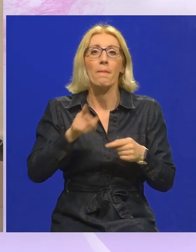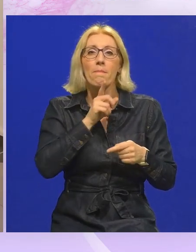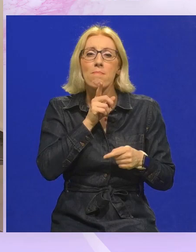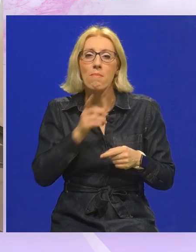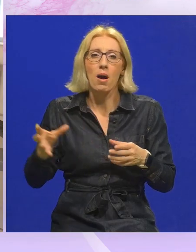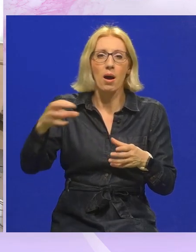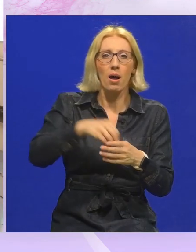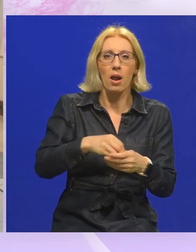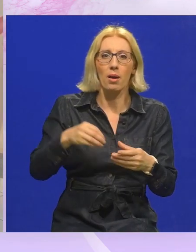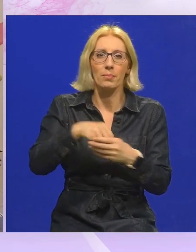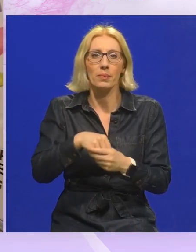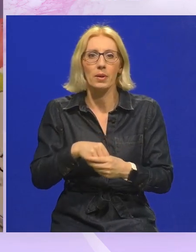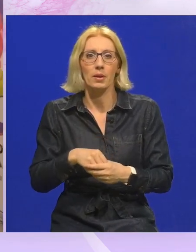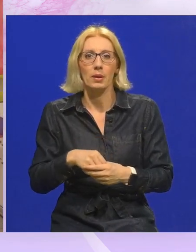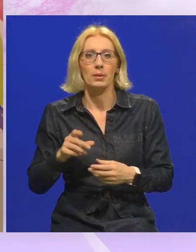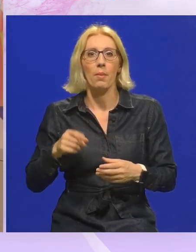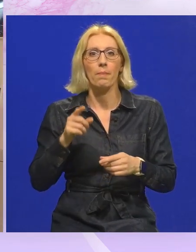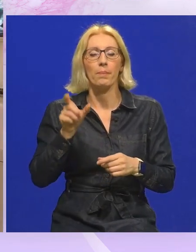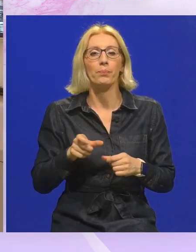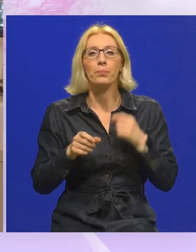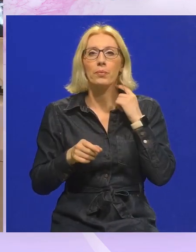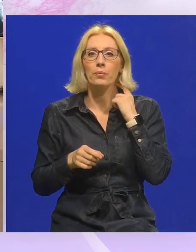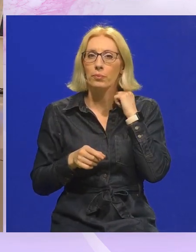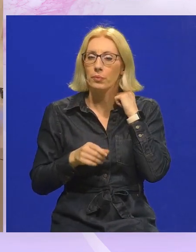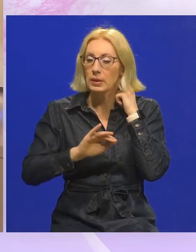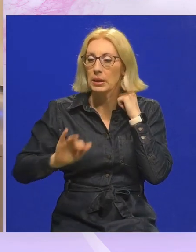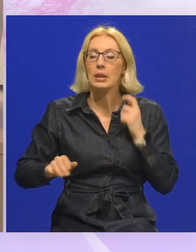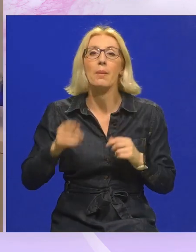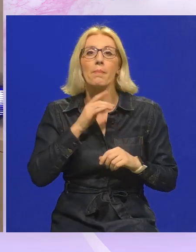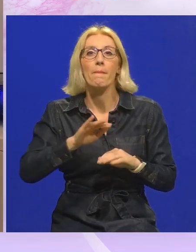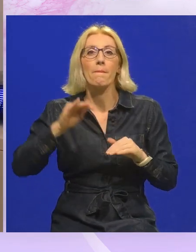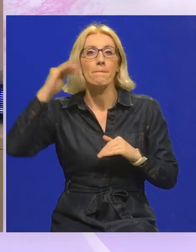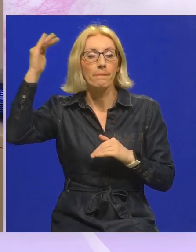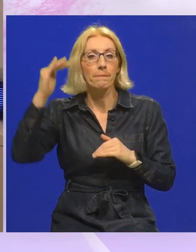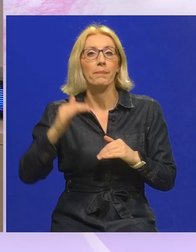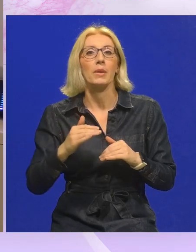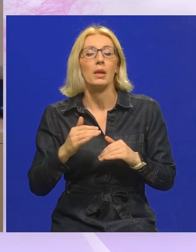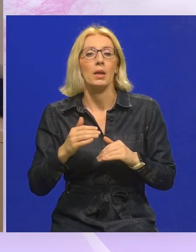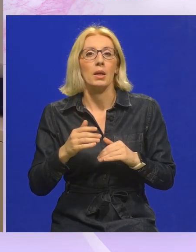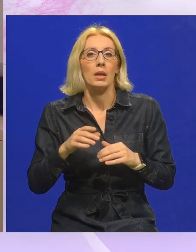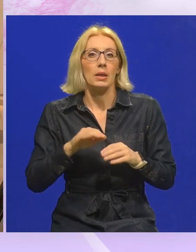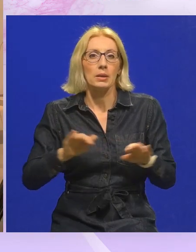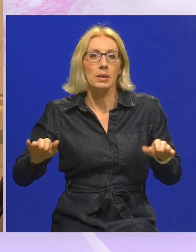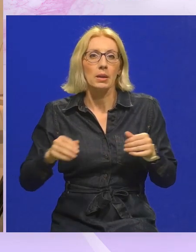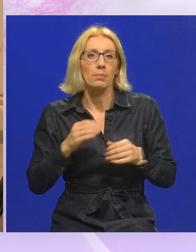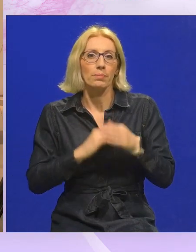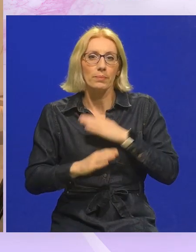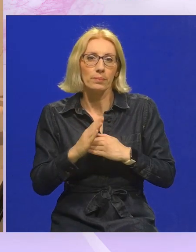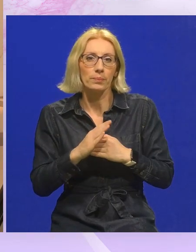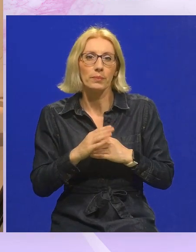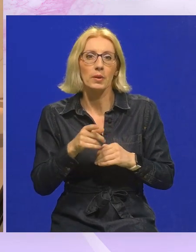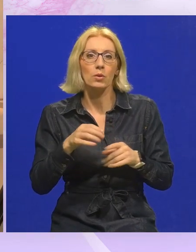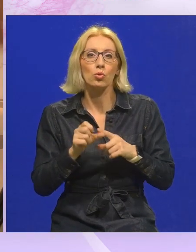organiziraju isključivo za populaciju, znači djece i mladih s teškoćama u razvoju. A još u stvari, znači